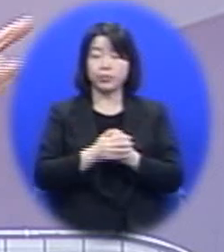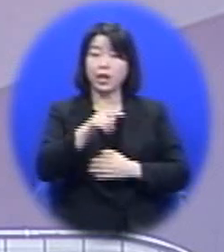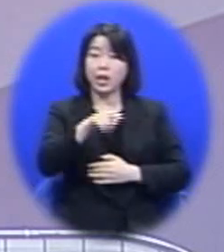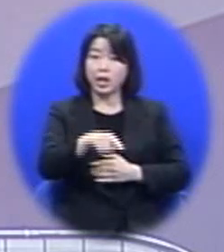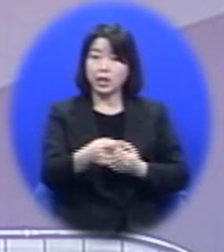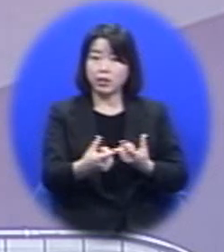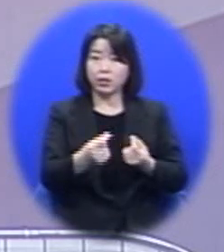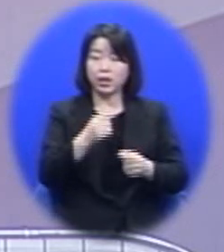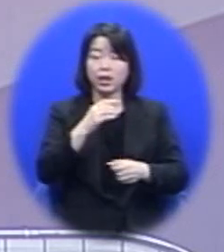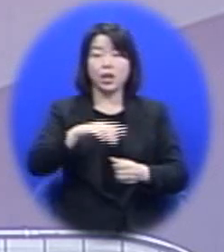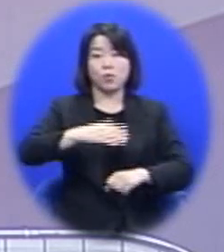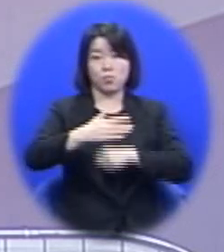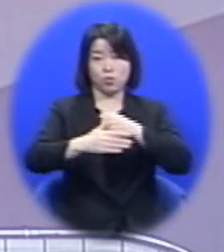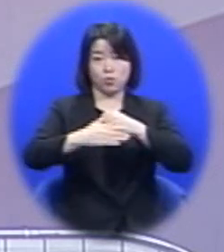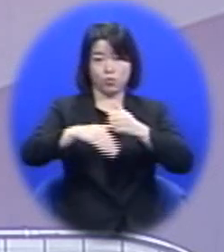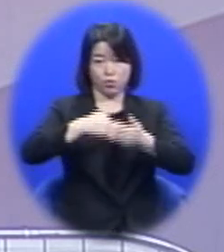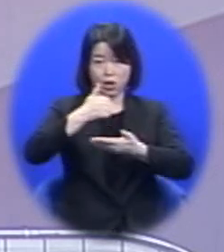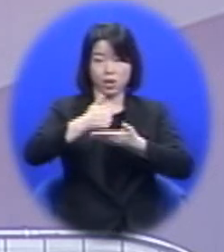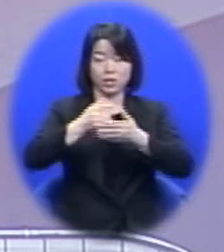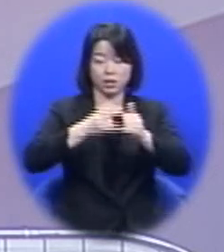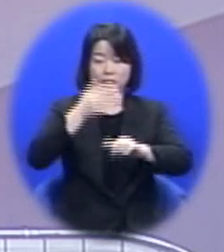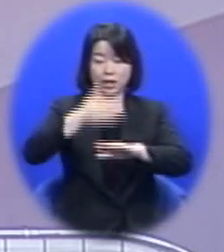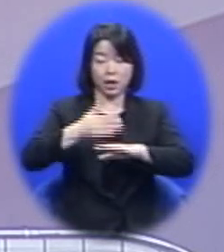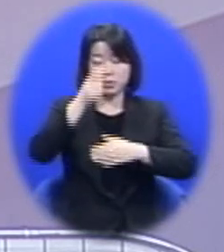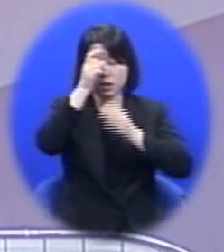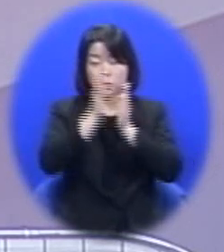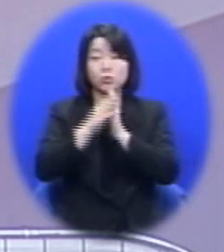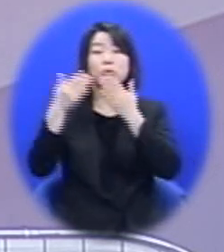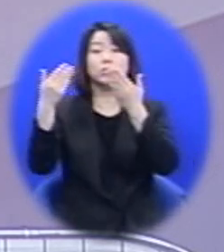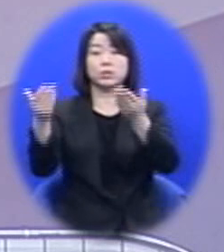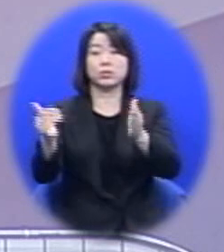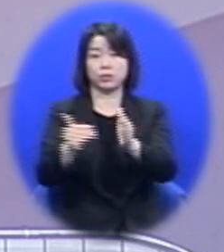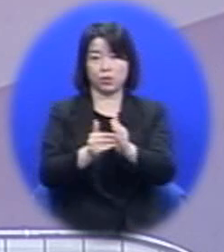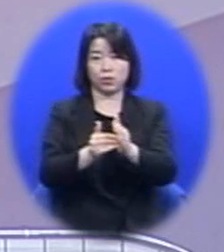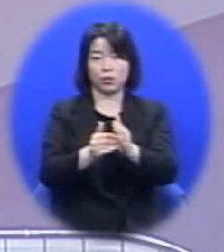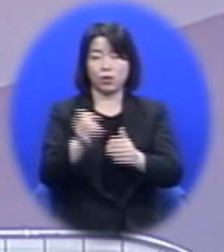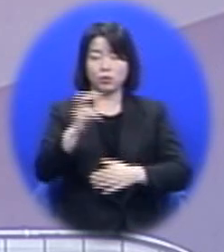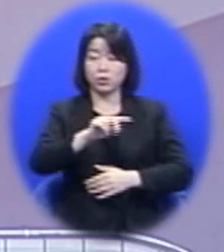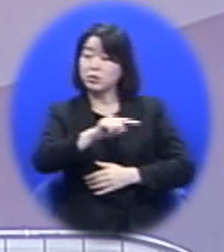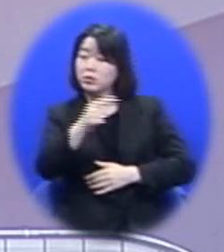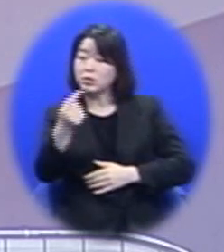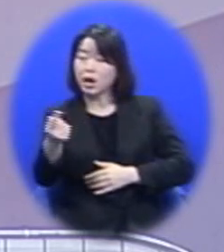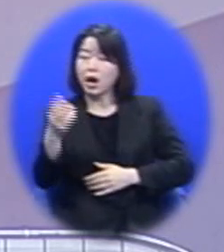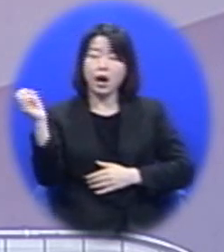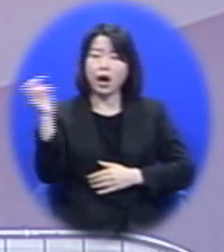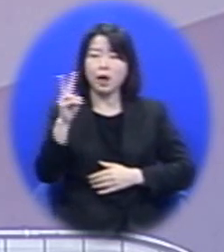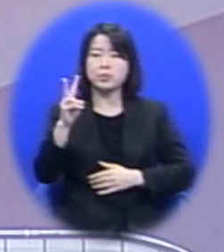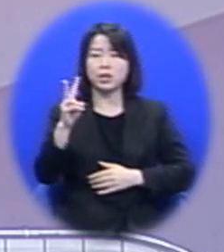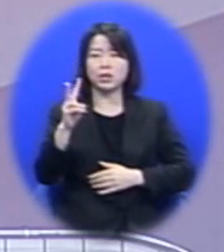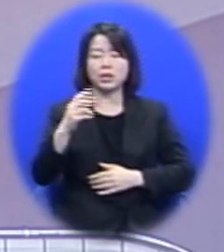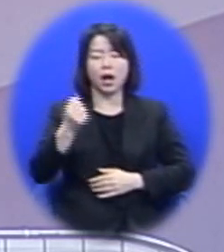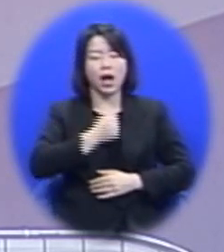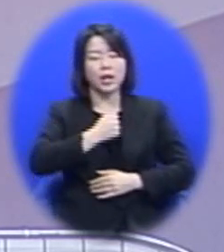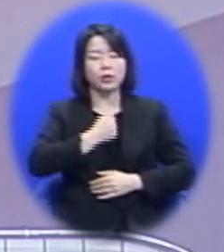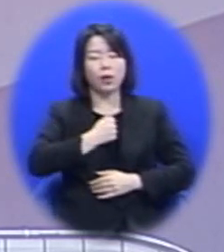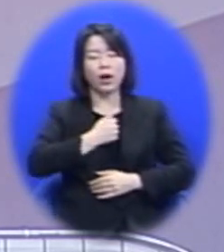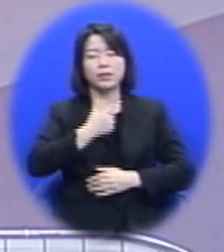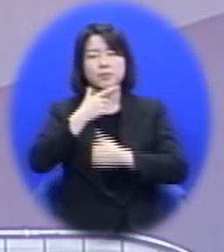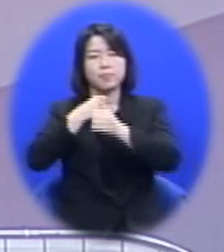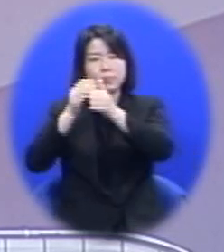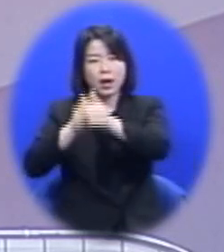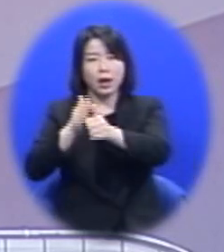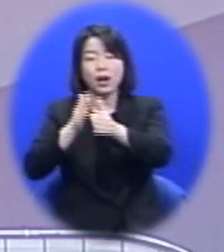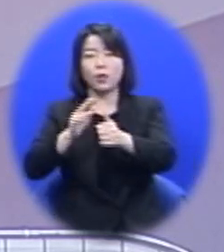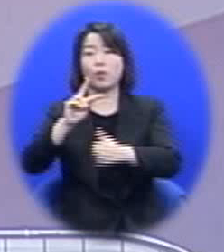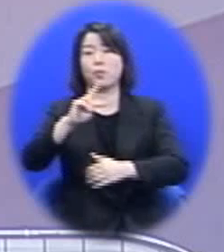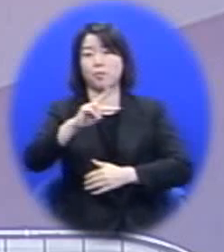하나님께 감사의 기도를 드리고는 갑자기 분위기가 애통하는 갈구로 바뀝니다.